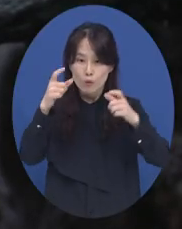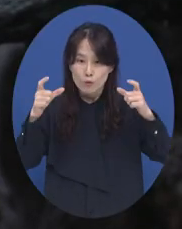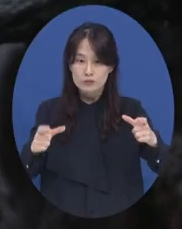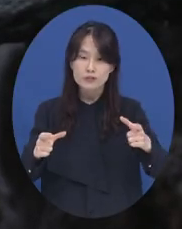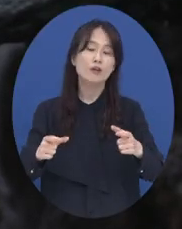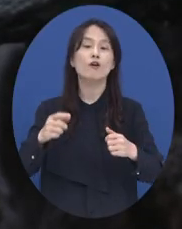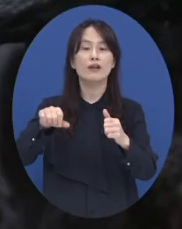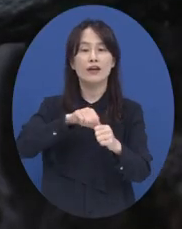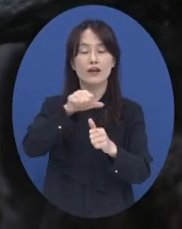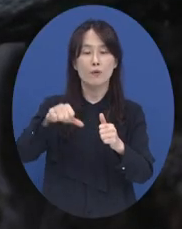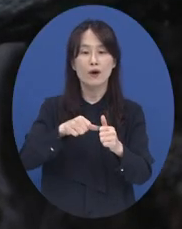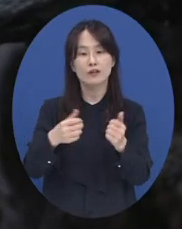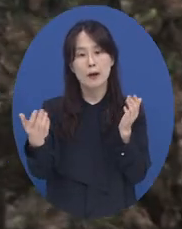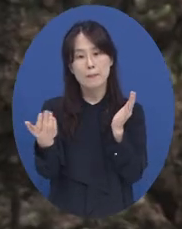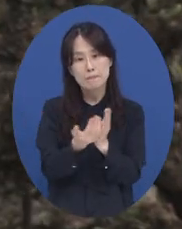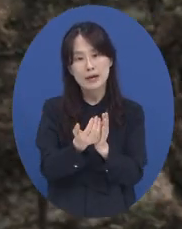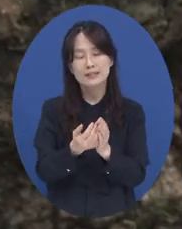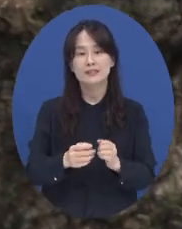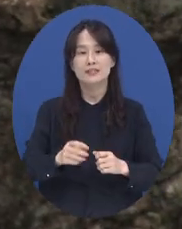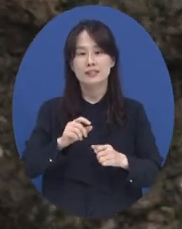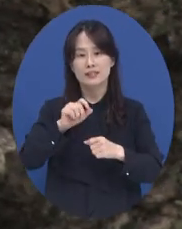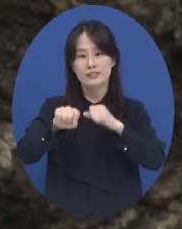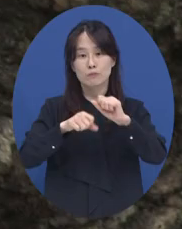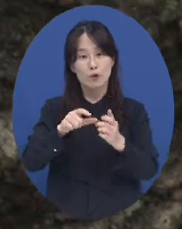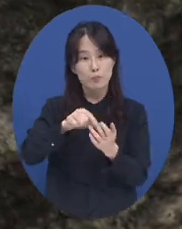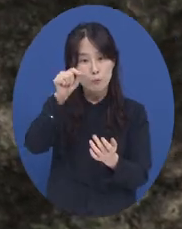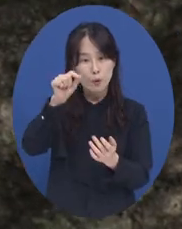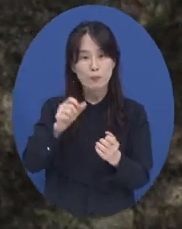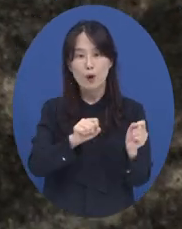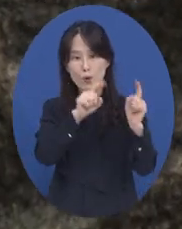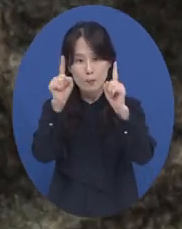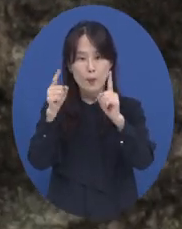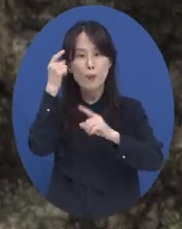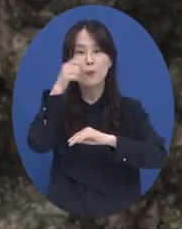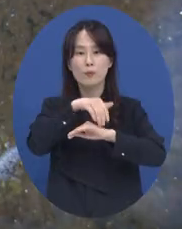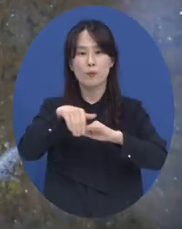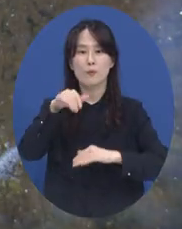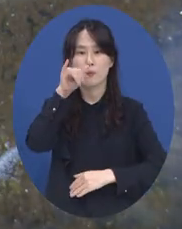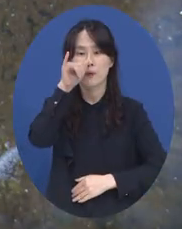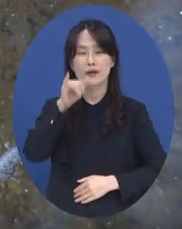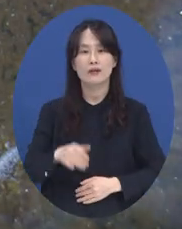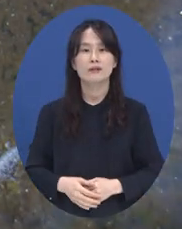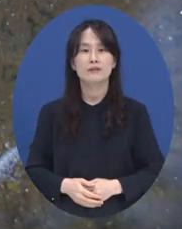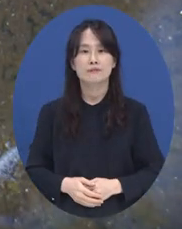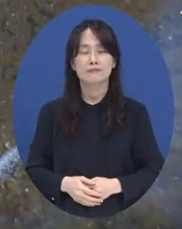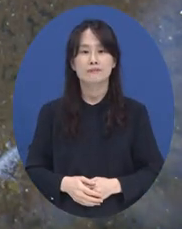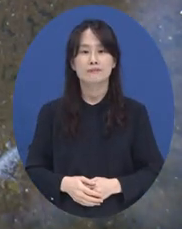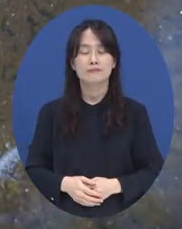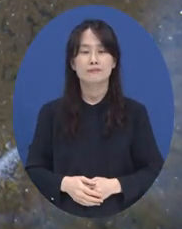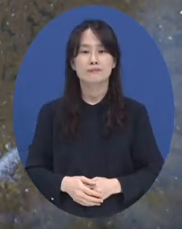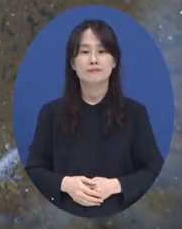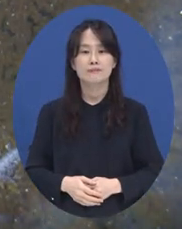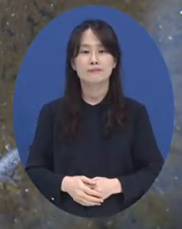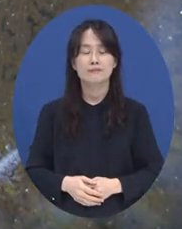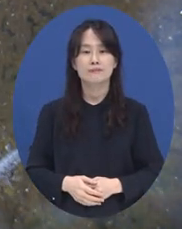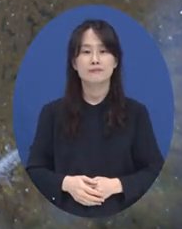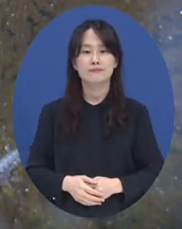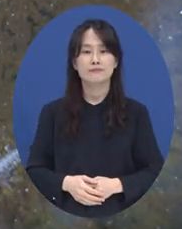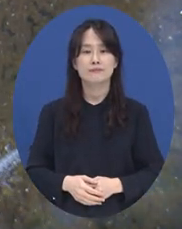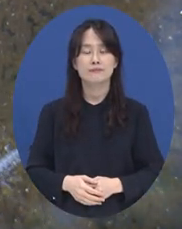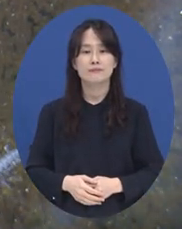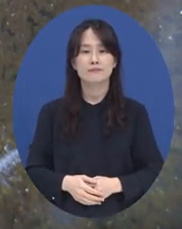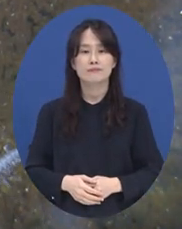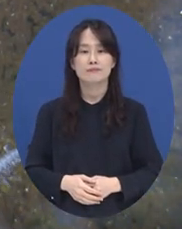자연환경 특성에 적합한 생물 종 을 선정해 복원에 나설 계획입니다 경기 줄 tv 의 김태 입니다